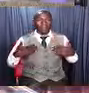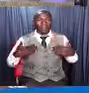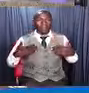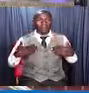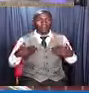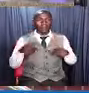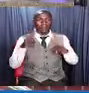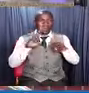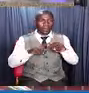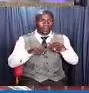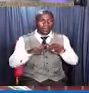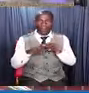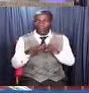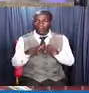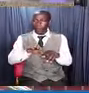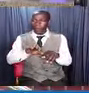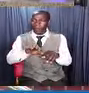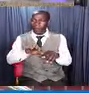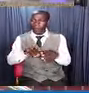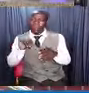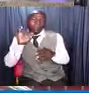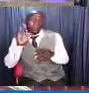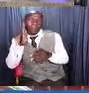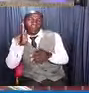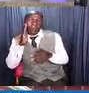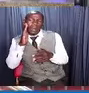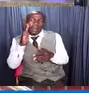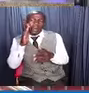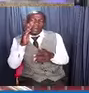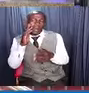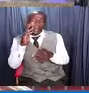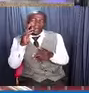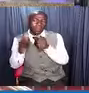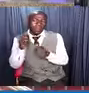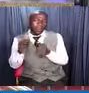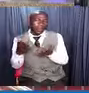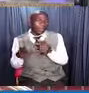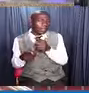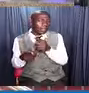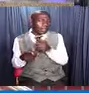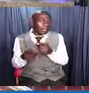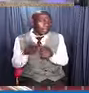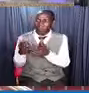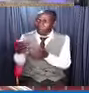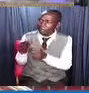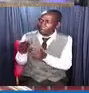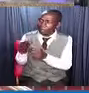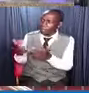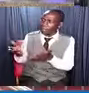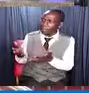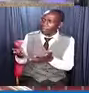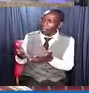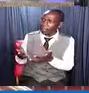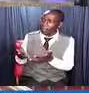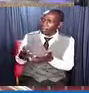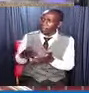chemba. And you'll see people going to the chamber. Mama ke Mariamu. So Mariam's mother? Yale maziwa yako au yameisha. Where is the milk?